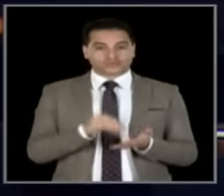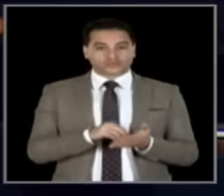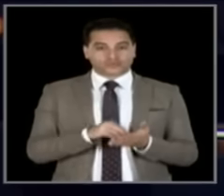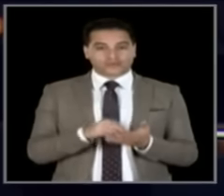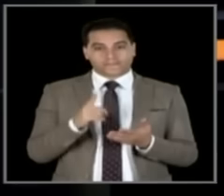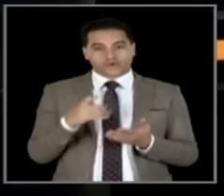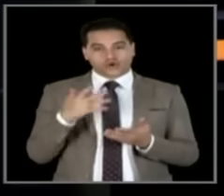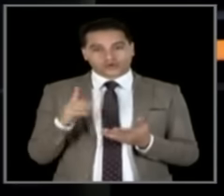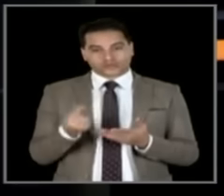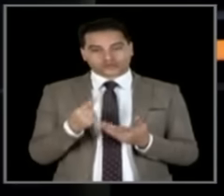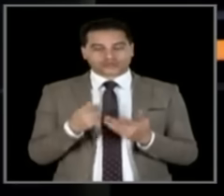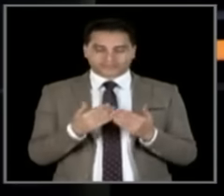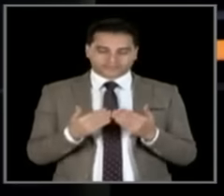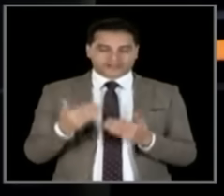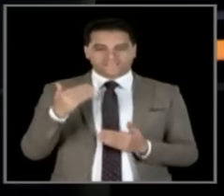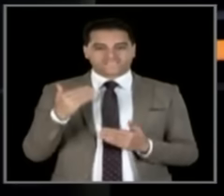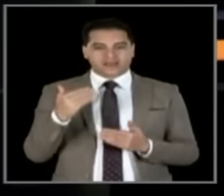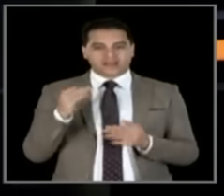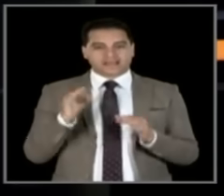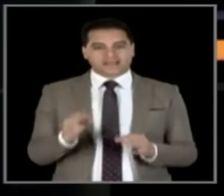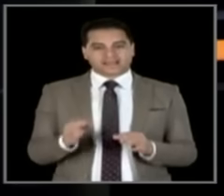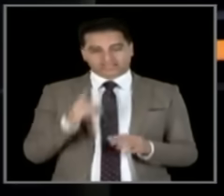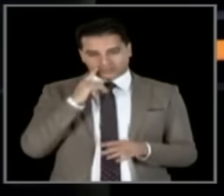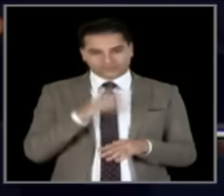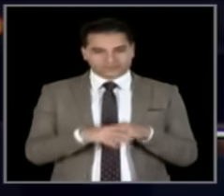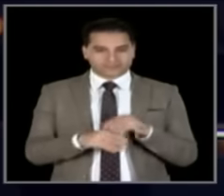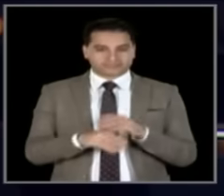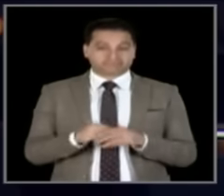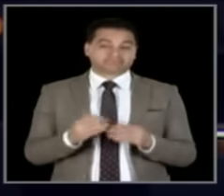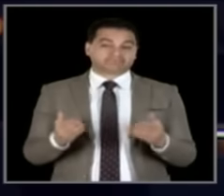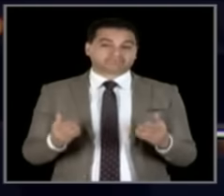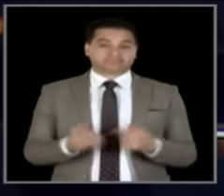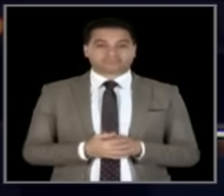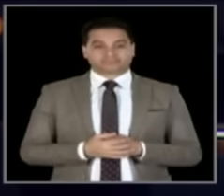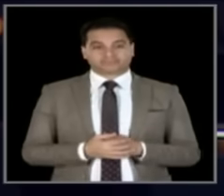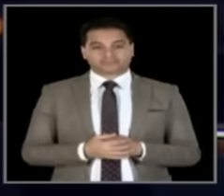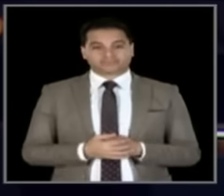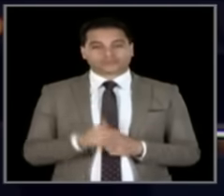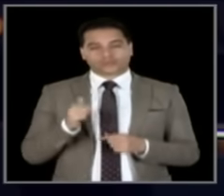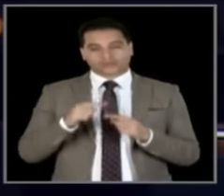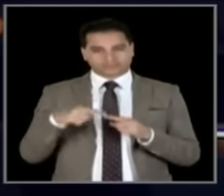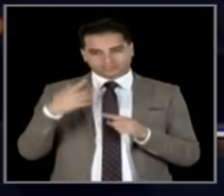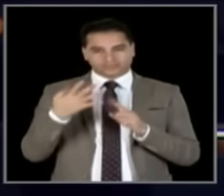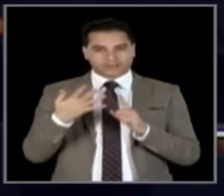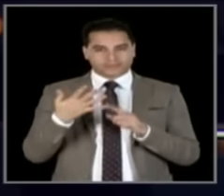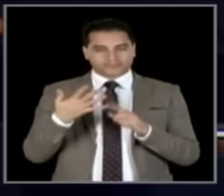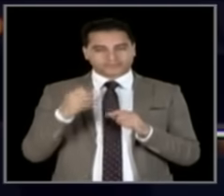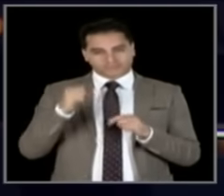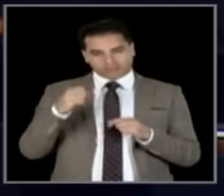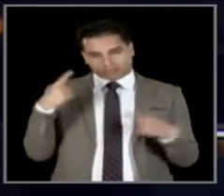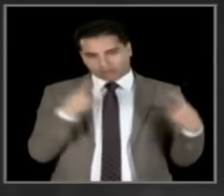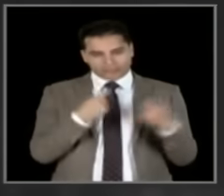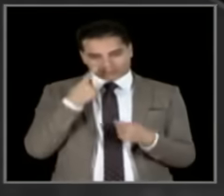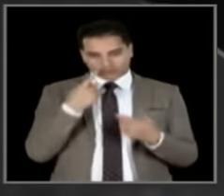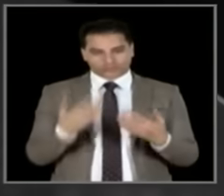وعشرين 115. تفرق جامد جدا قبل الفقرة الأخيرة. ودلوقتي مع الفقرة الخامسة، فقرة